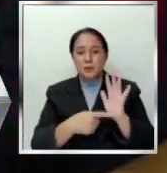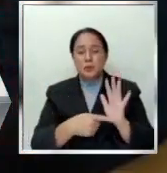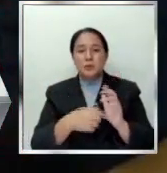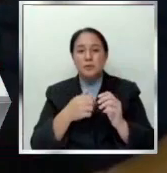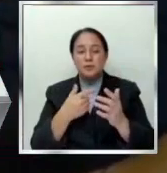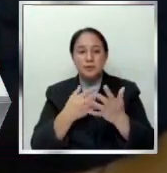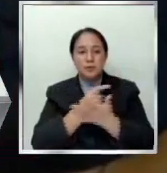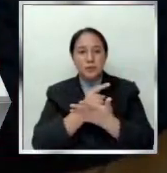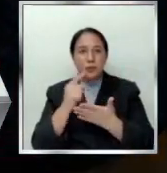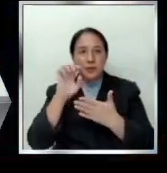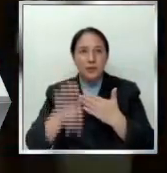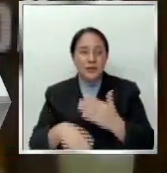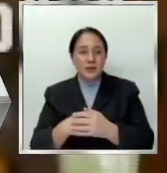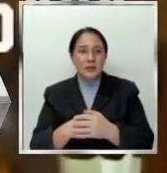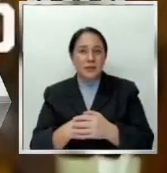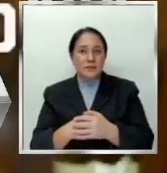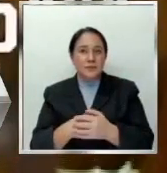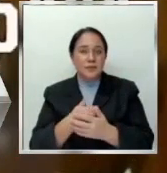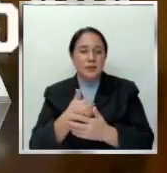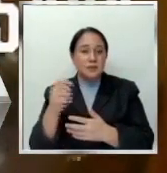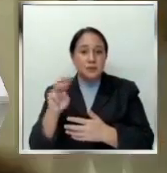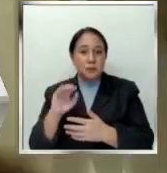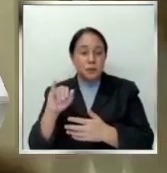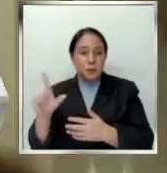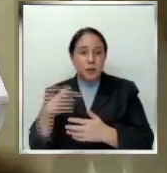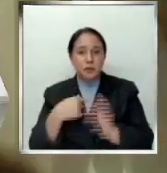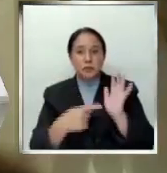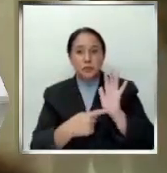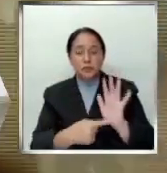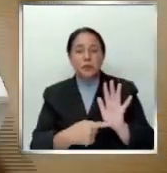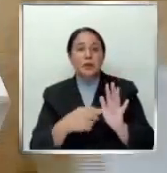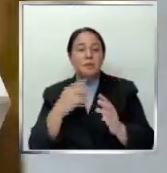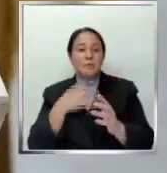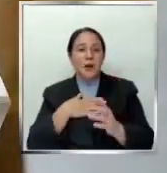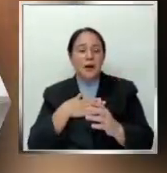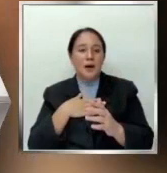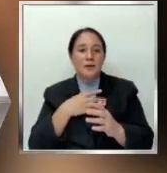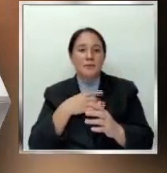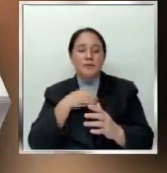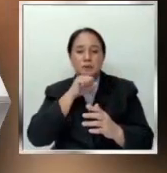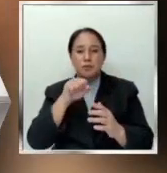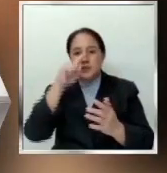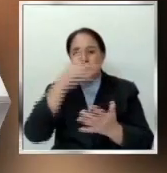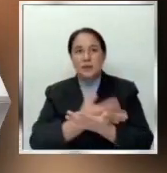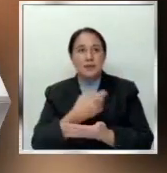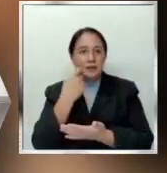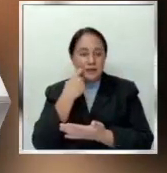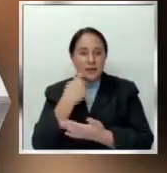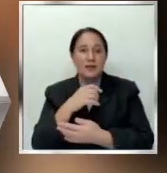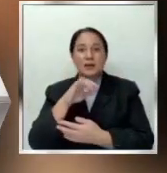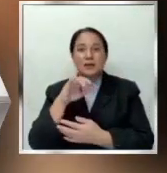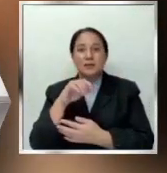weekend. Si Will Ashley, bumida naman sa Regal Studio Presents My Favorite Son kanina. At si Jillian Ward